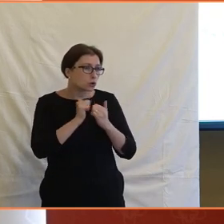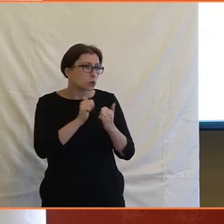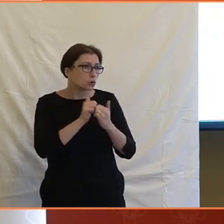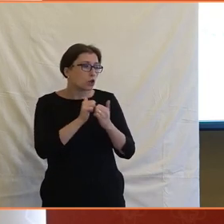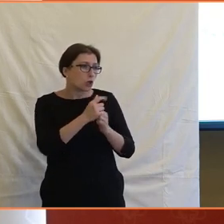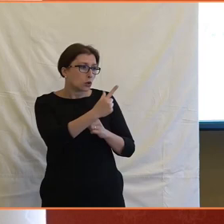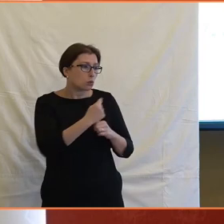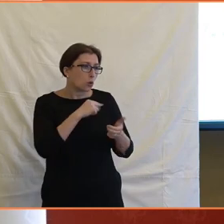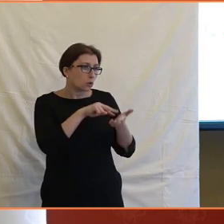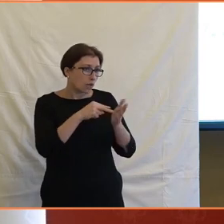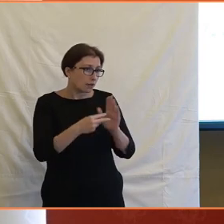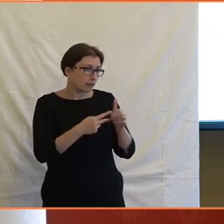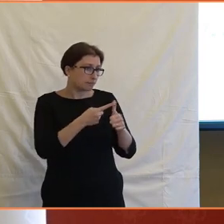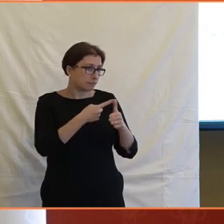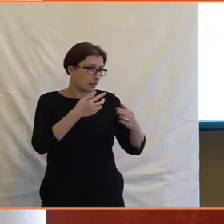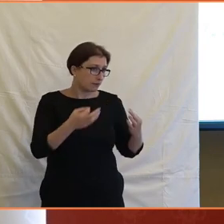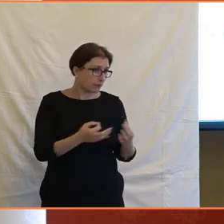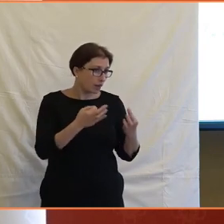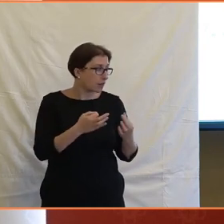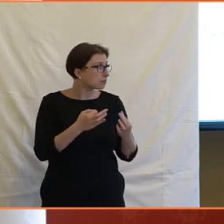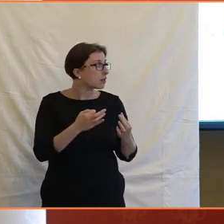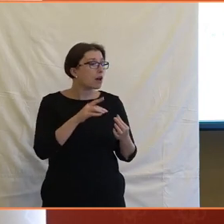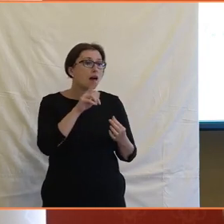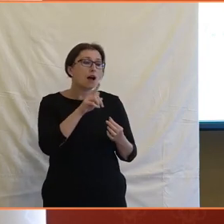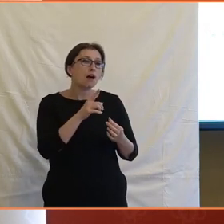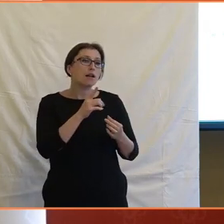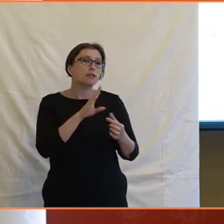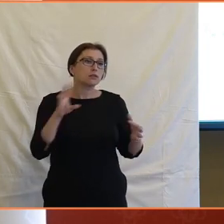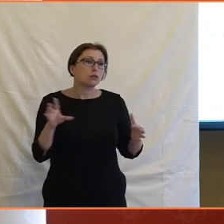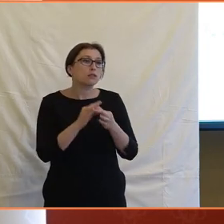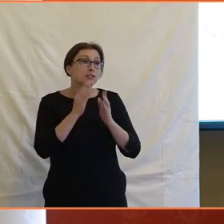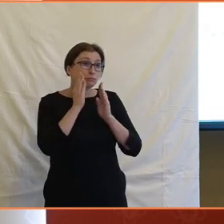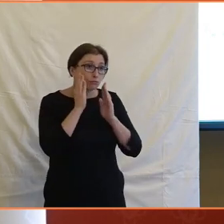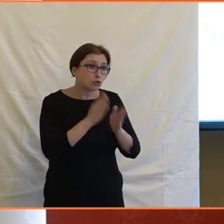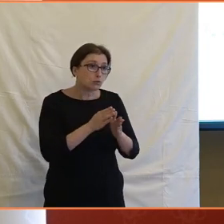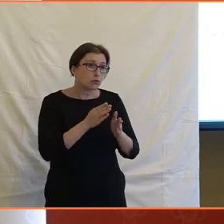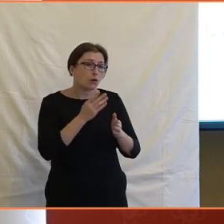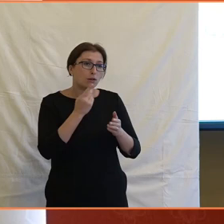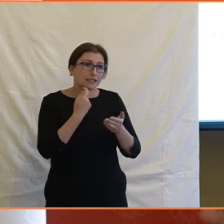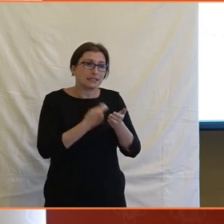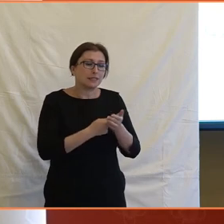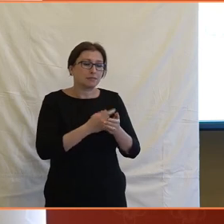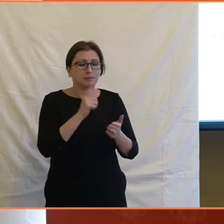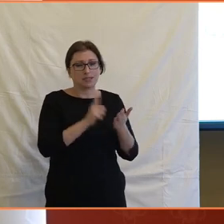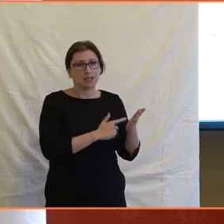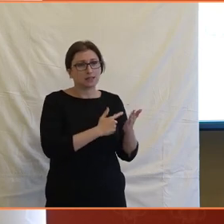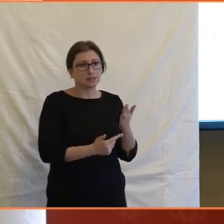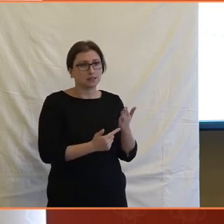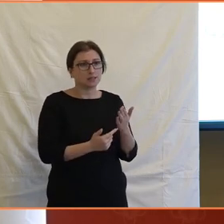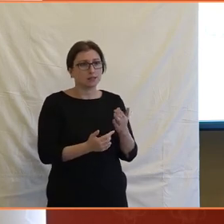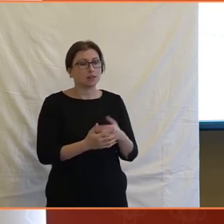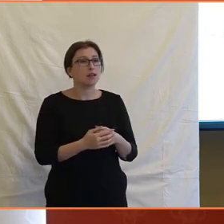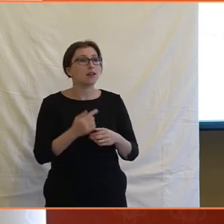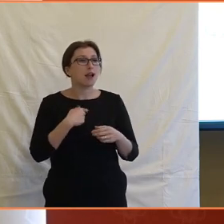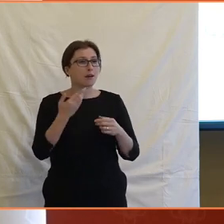je něco, co nevždy má úplně přímou aplikaci. zvlášť když jako, já jsem řešil, jako